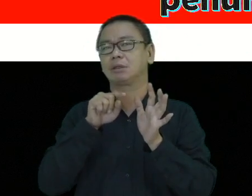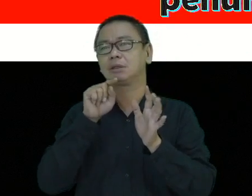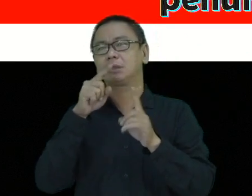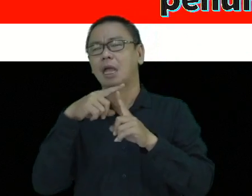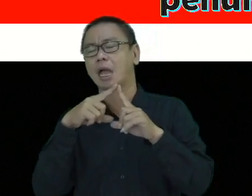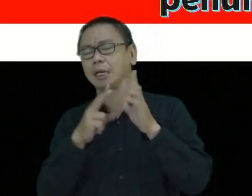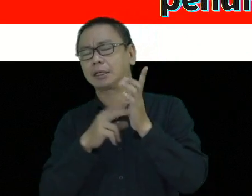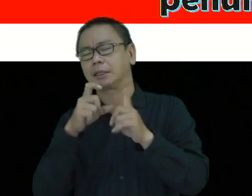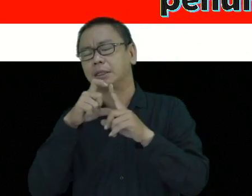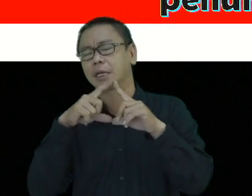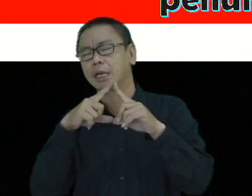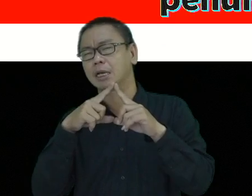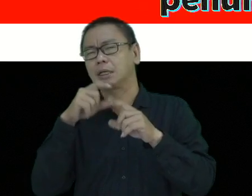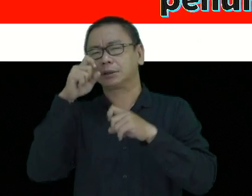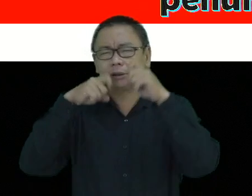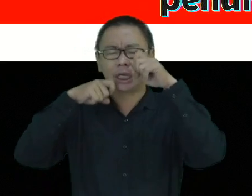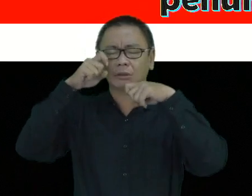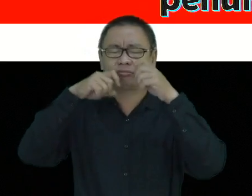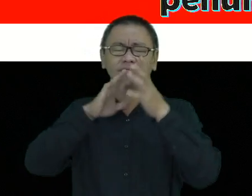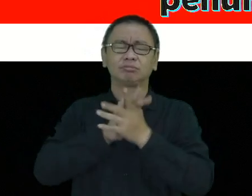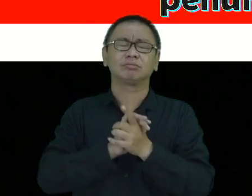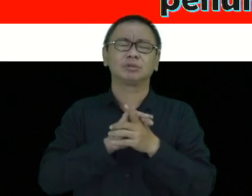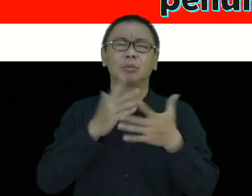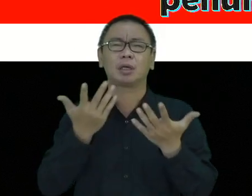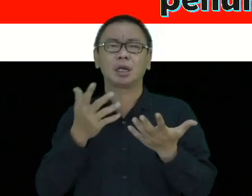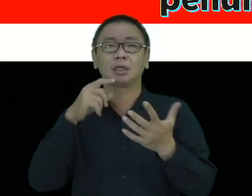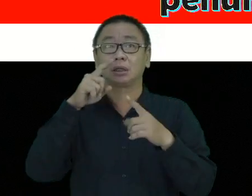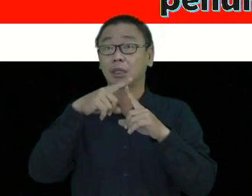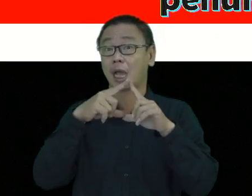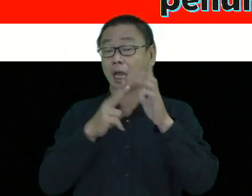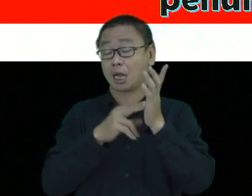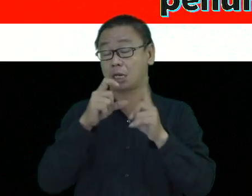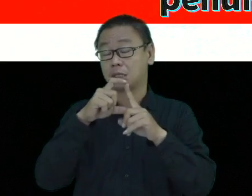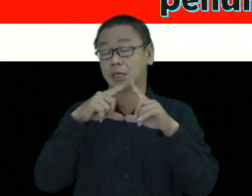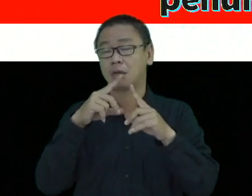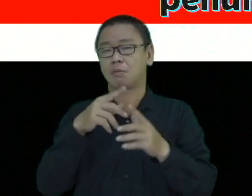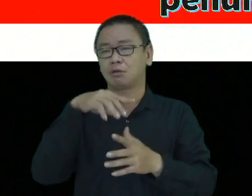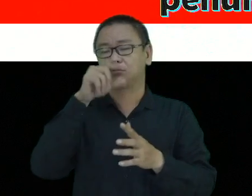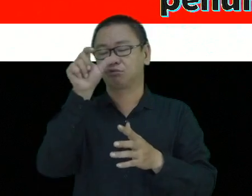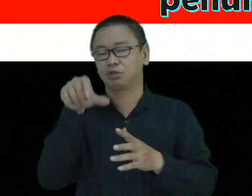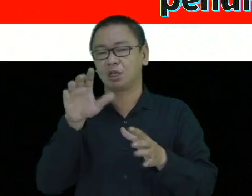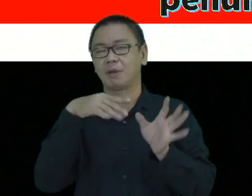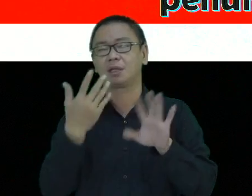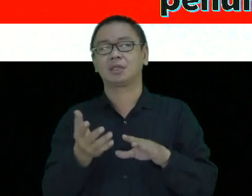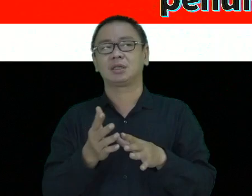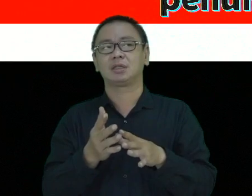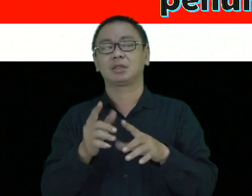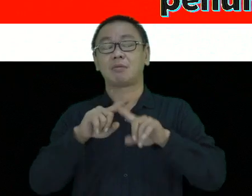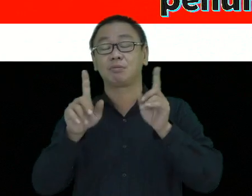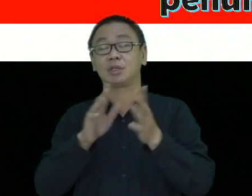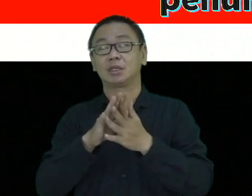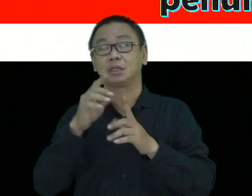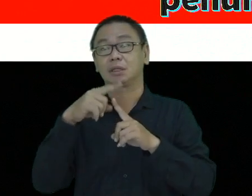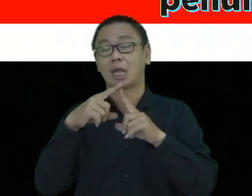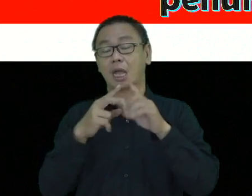mana manusia telah mati, tidak. Tetapi justru menjadi tanda kemenangan atas kehidupan.